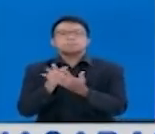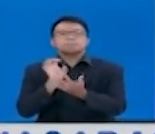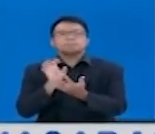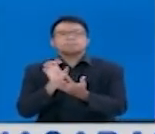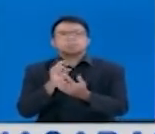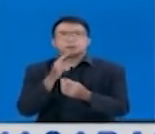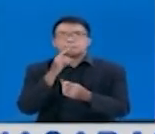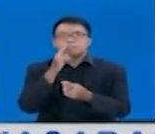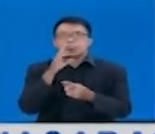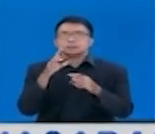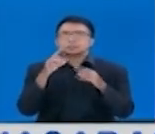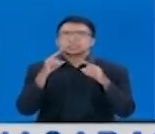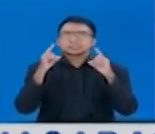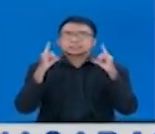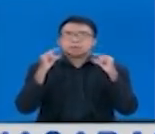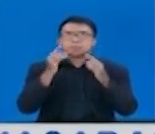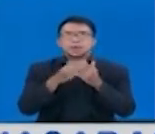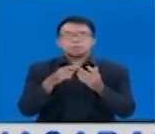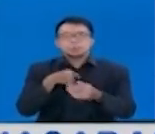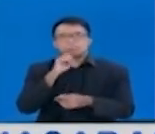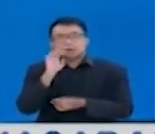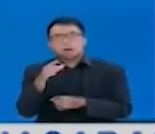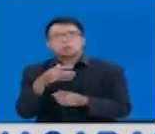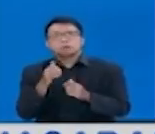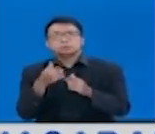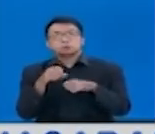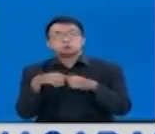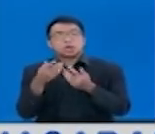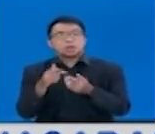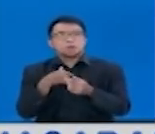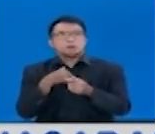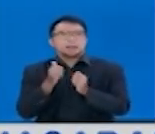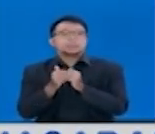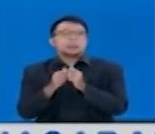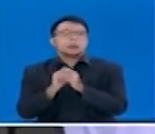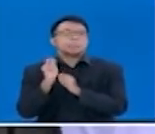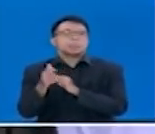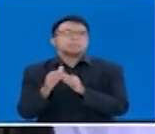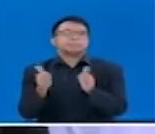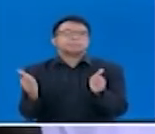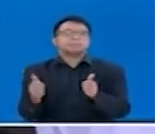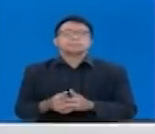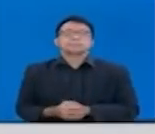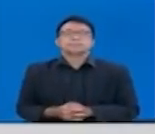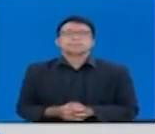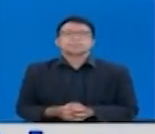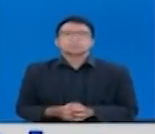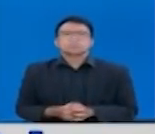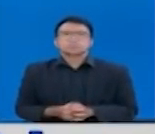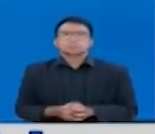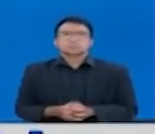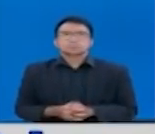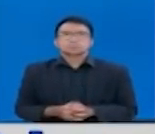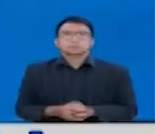uang nasabah sesuai prosedur yang berlaku. Sudah kita sampaikan, kita proses identifikasi dulu. Kalau memang sudah ketemu, kita